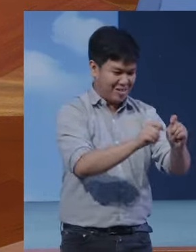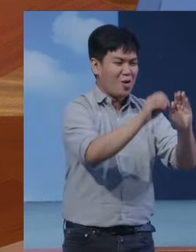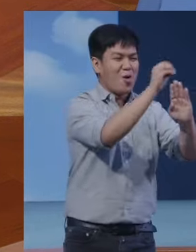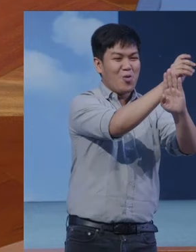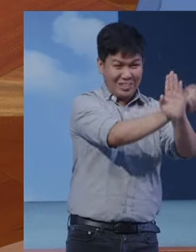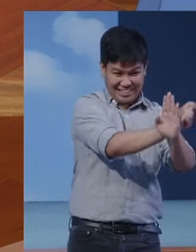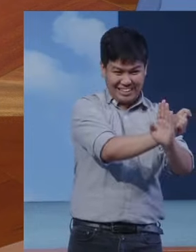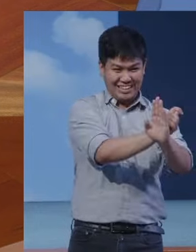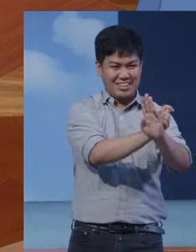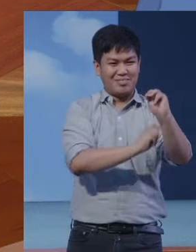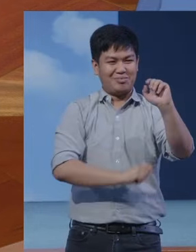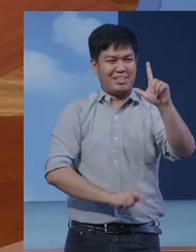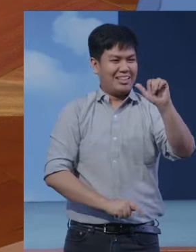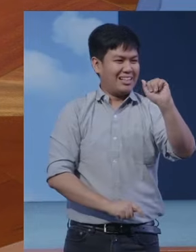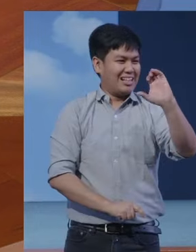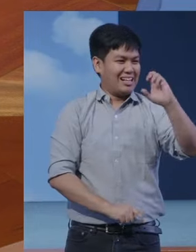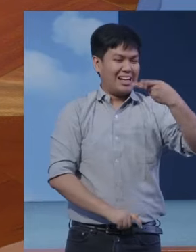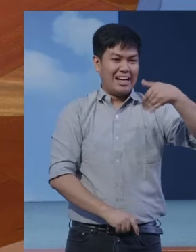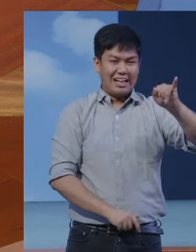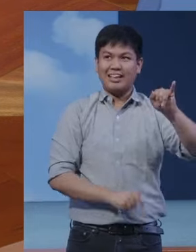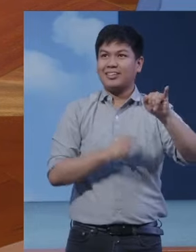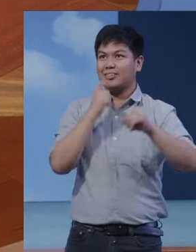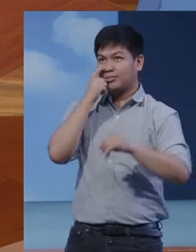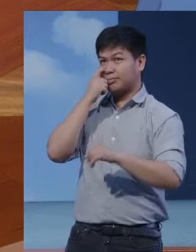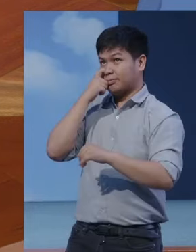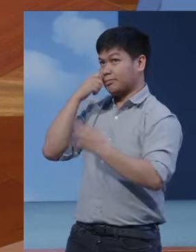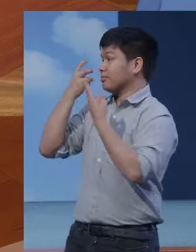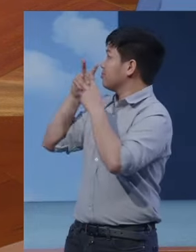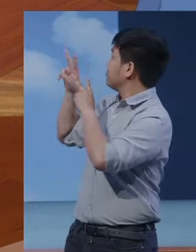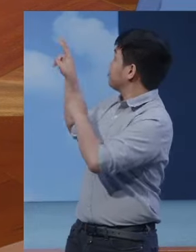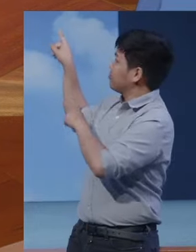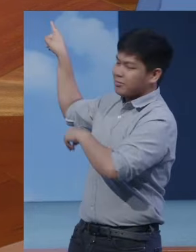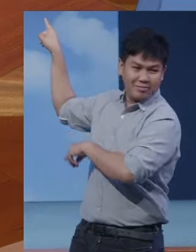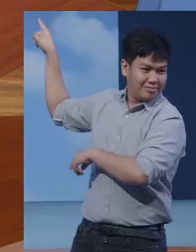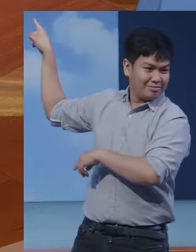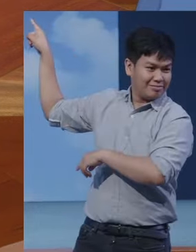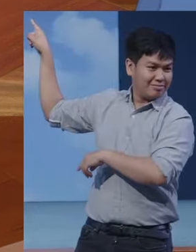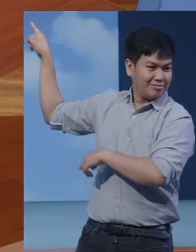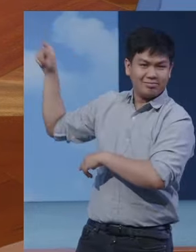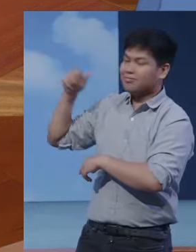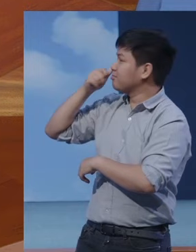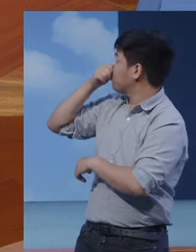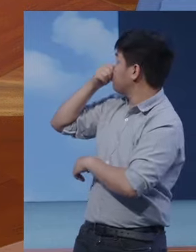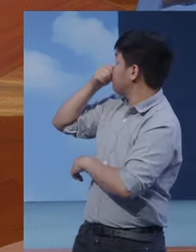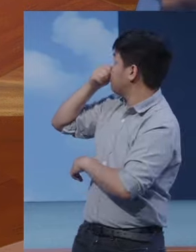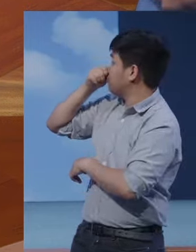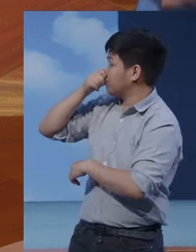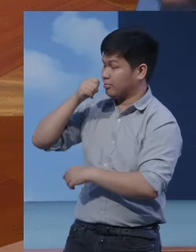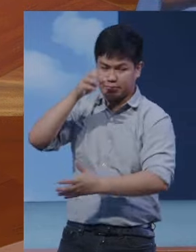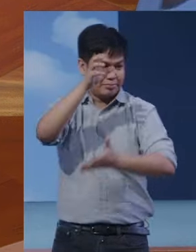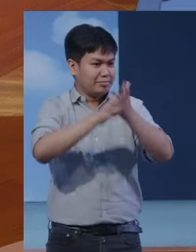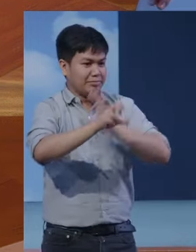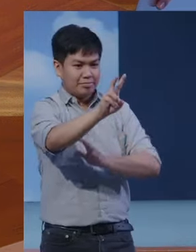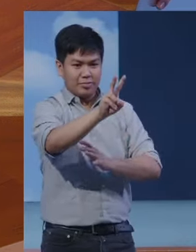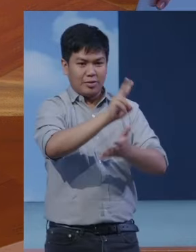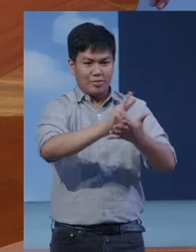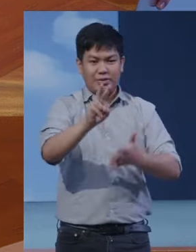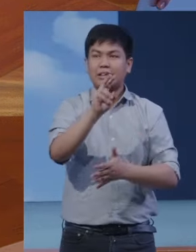old and new testament at nasa malakai na po kayo malakai chapter 2